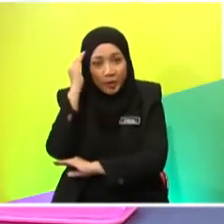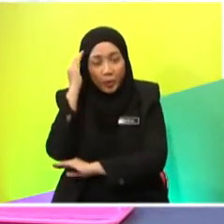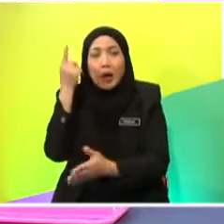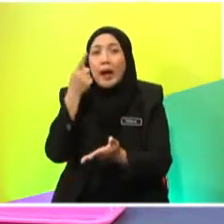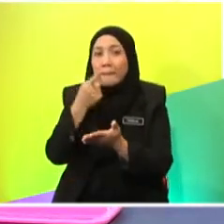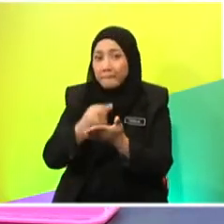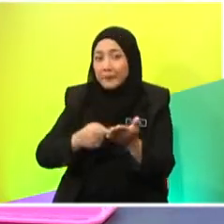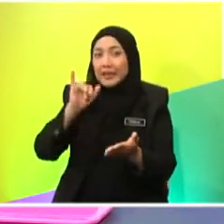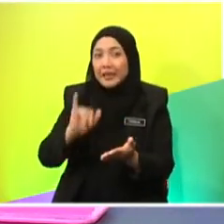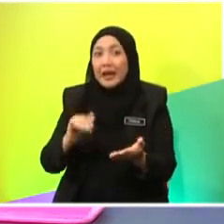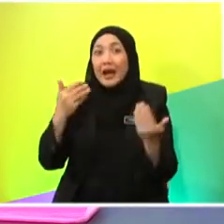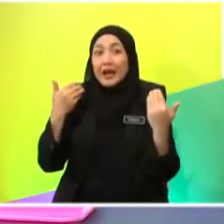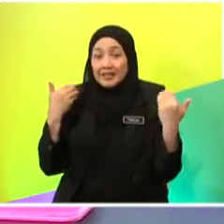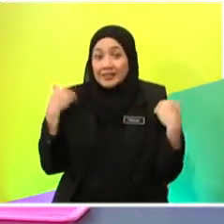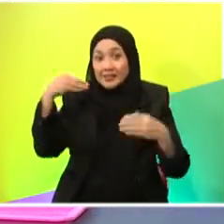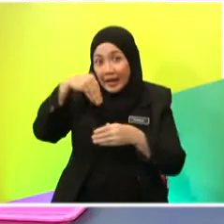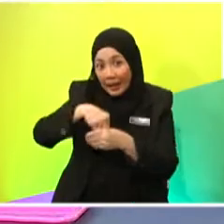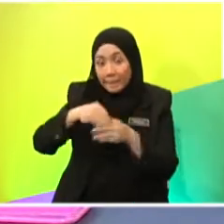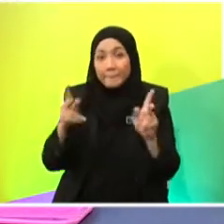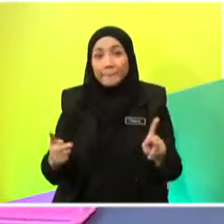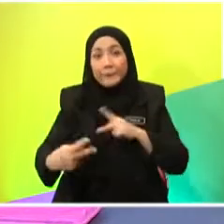hai hapus Nia